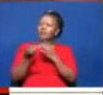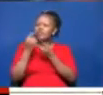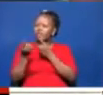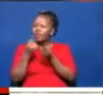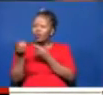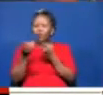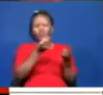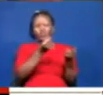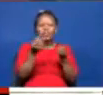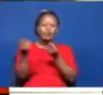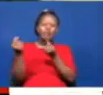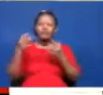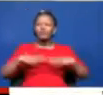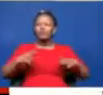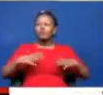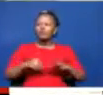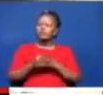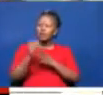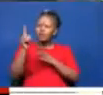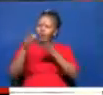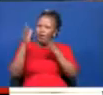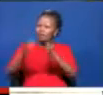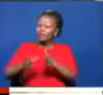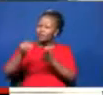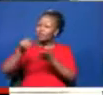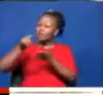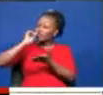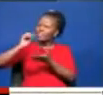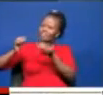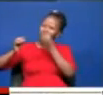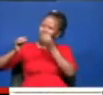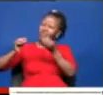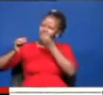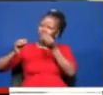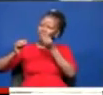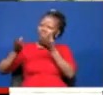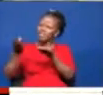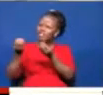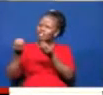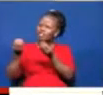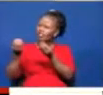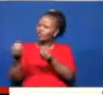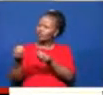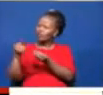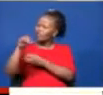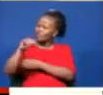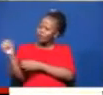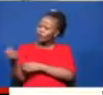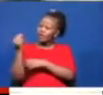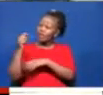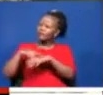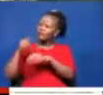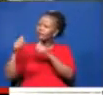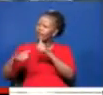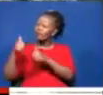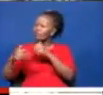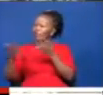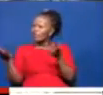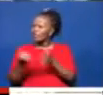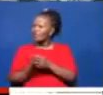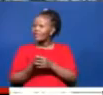naona hapa mmoja hata amejiami kidogo hapa, anakula mandazi, atuambie ni vipi aliamka saa ngapi. Kwa majina